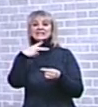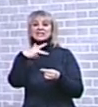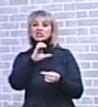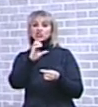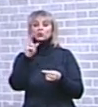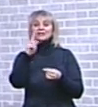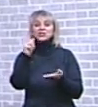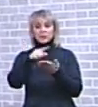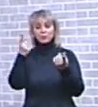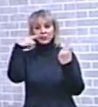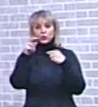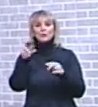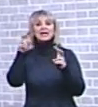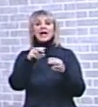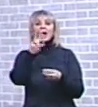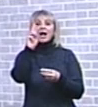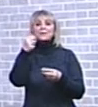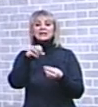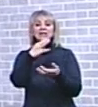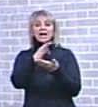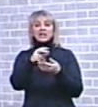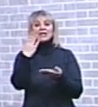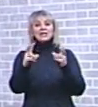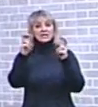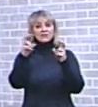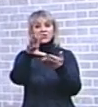секунд должны придумать комментарий или название к фотографии.